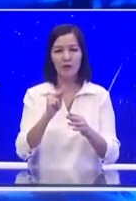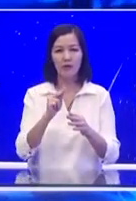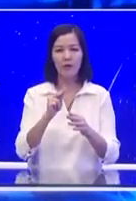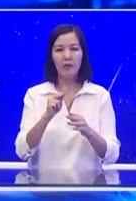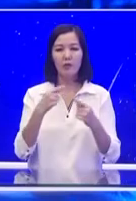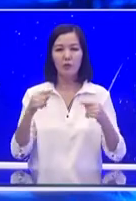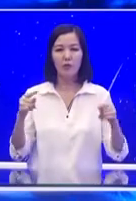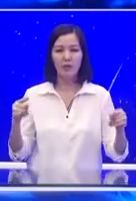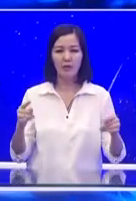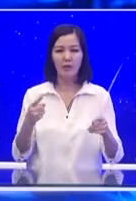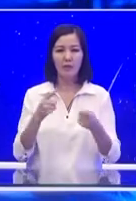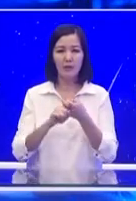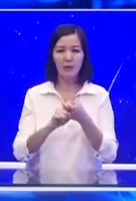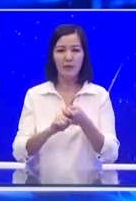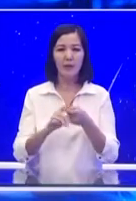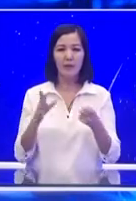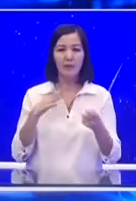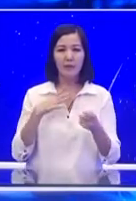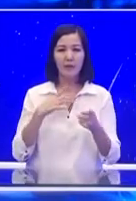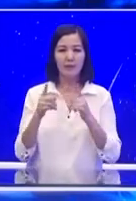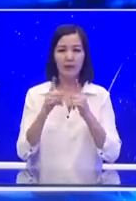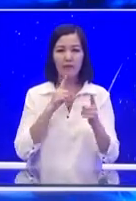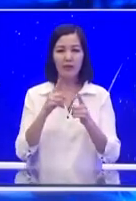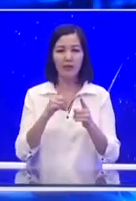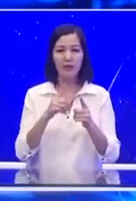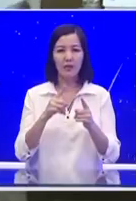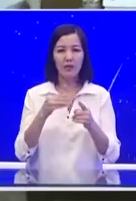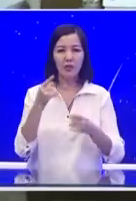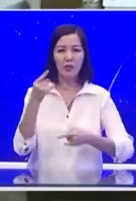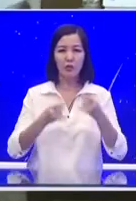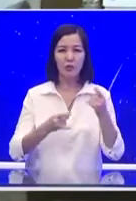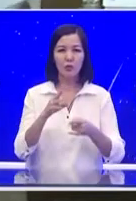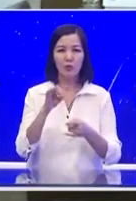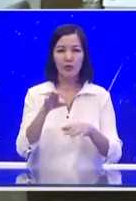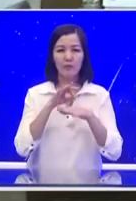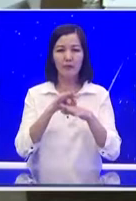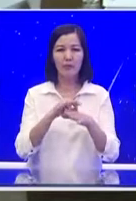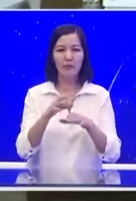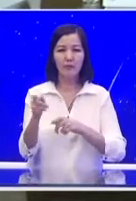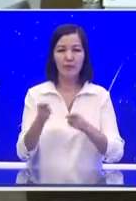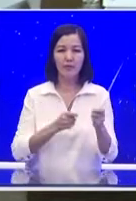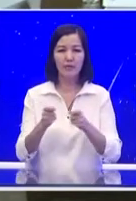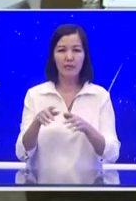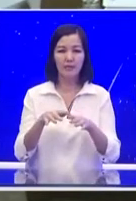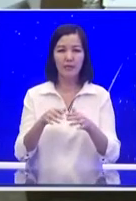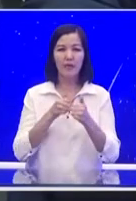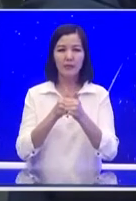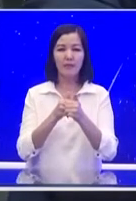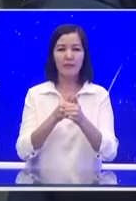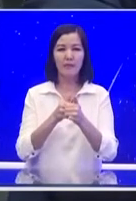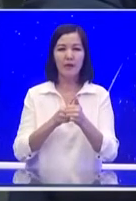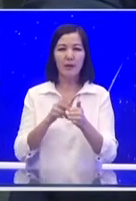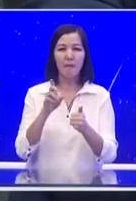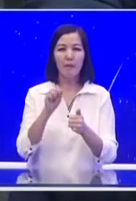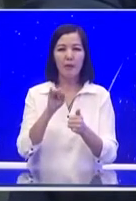посредством других механизмов. Как было отмечено на брифинге на площадке ЖТСУ Медиа, проходившем под председательством заместителя акима области